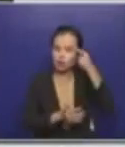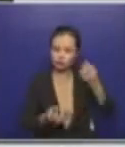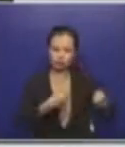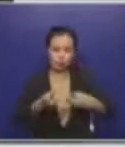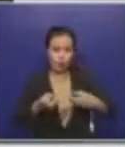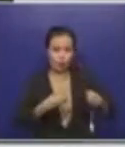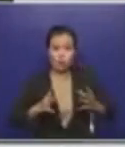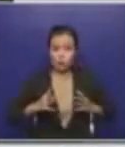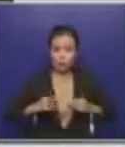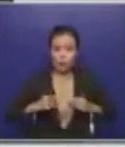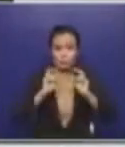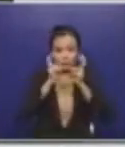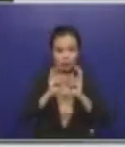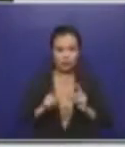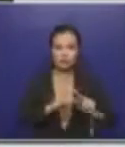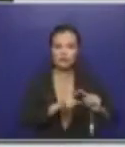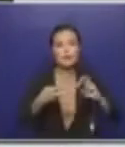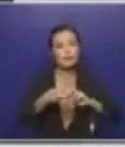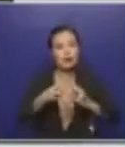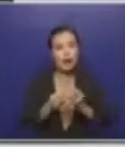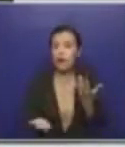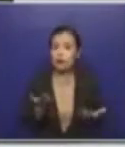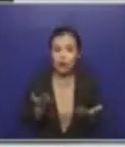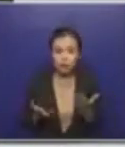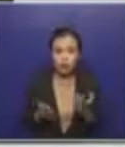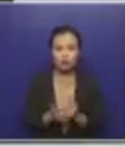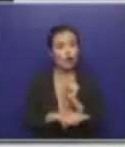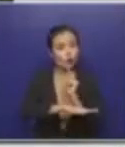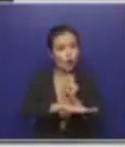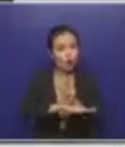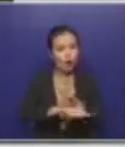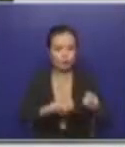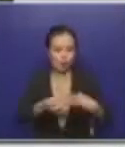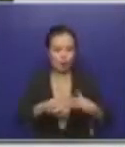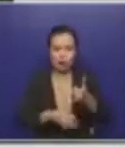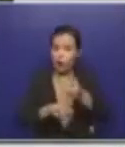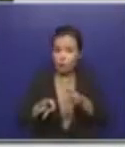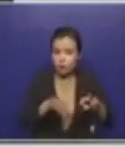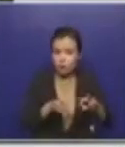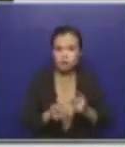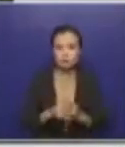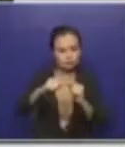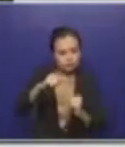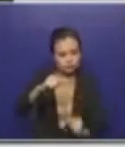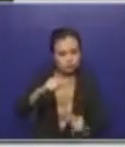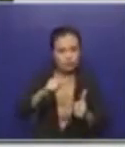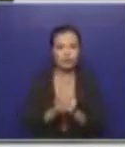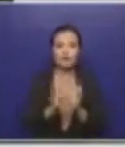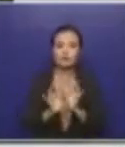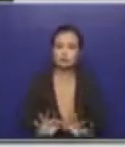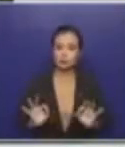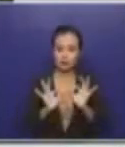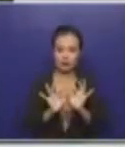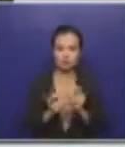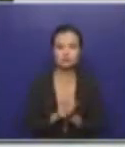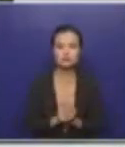กๆประเด็นนะครับที่เป็นปัญหาไม่ว่าจะเปิดช่องทางโซเชียลเน็ตเวิร์กอะไรก็ว่าไปที่สำคัญก็คือจะต้องมีความ